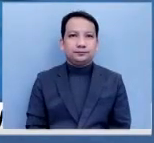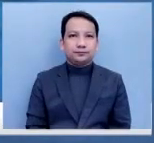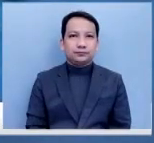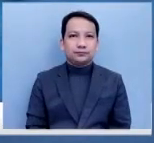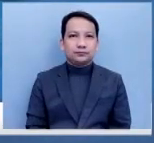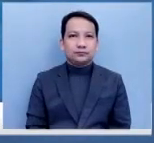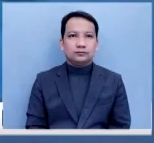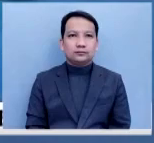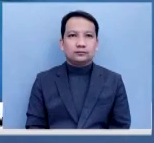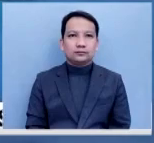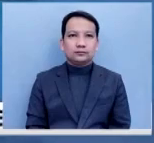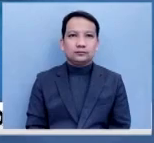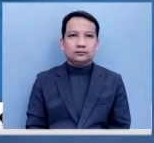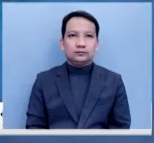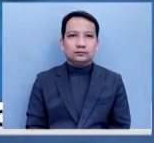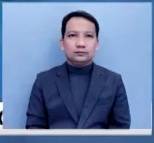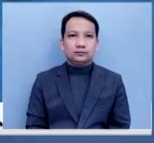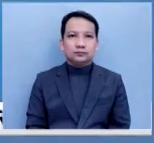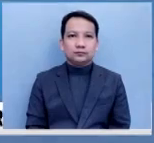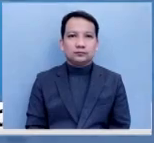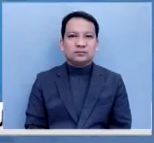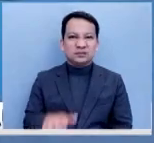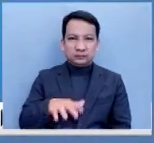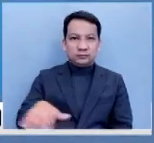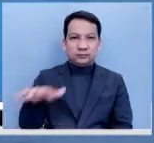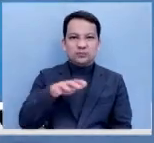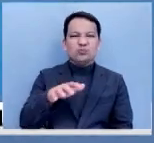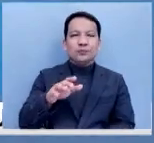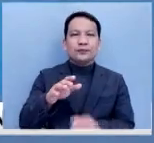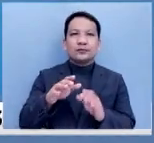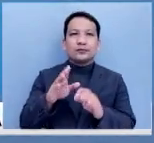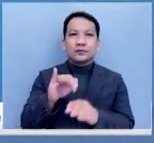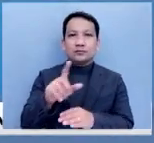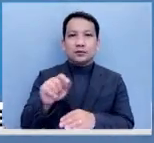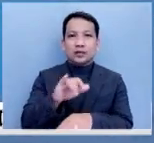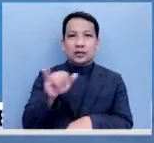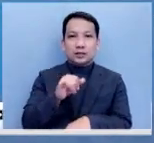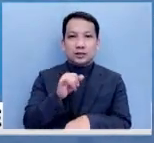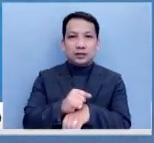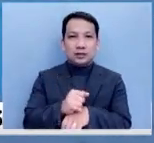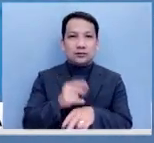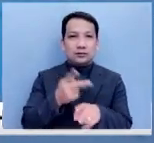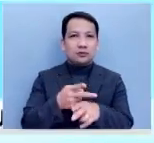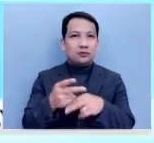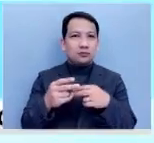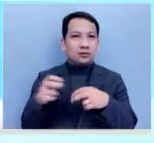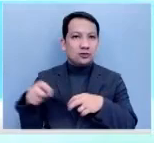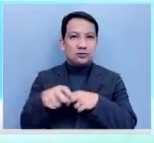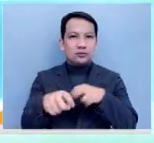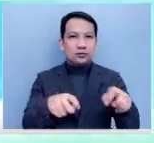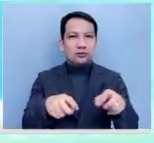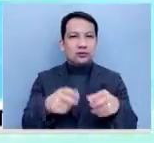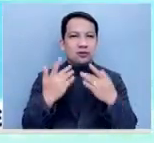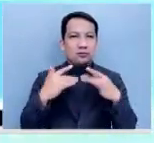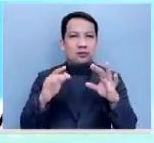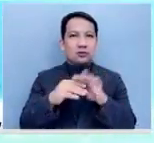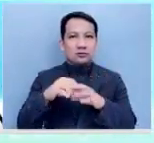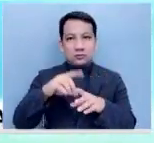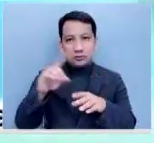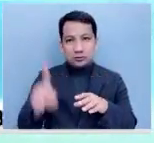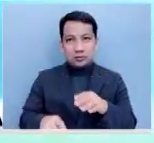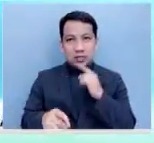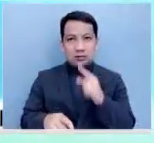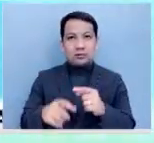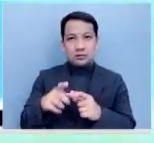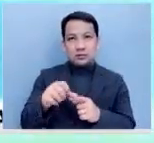Sa kabila ng banta ng dikya sa Bantayan Island, masaya pa rin nagtatampisaw sa dagat ang mga turista. Sa ibaba ng Laruin, sa Santa